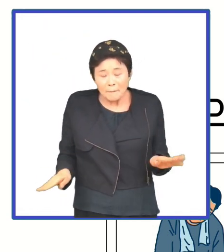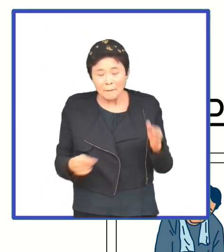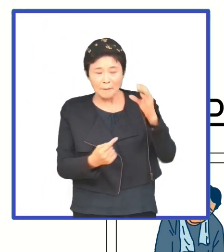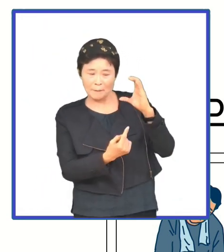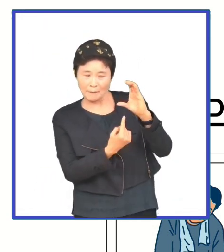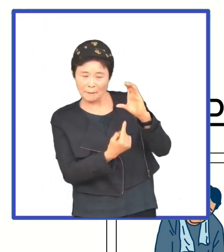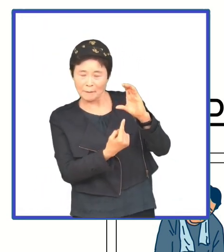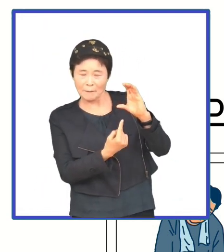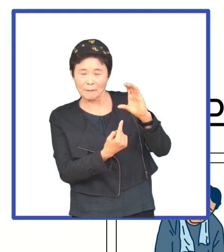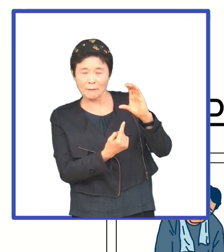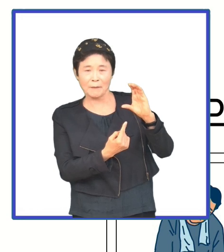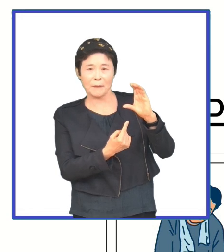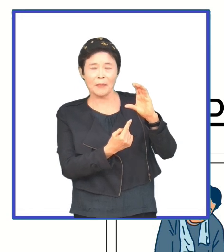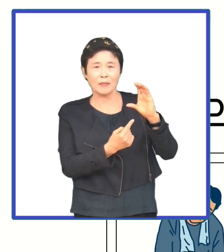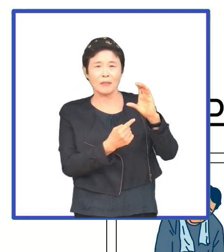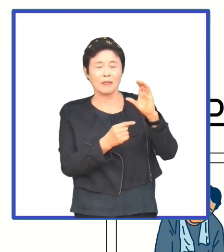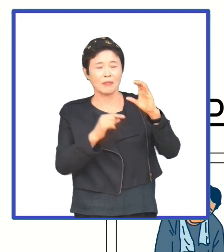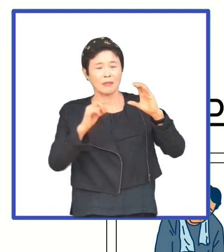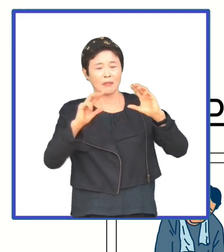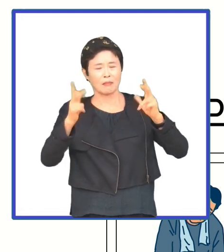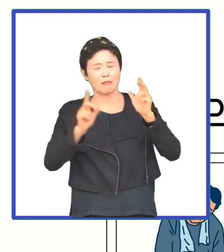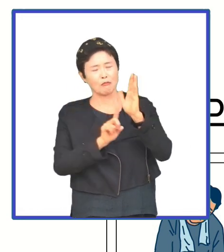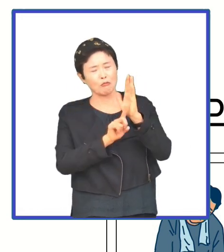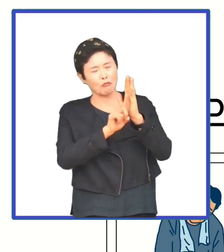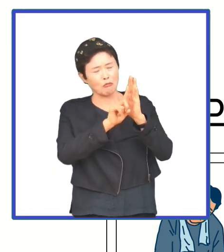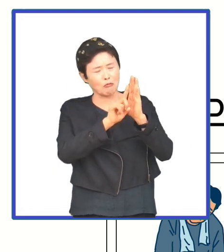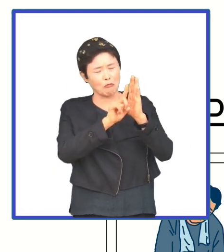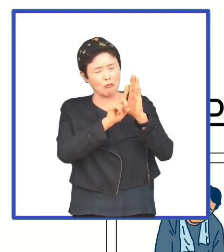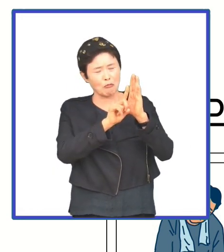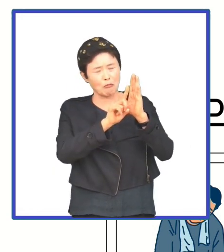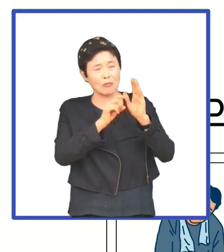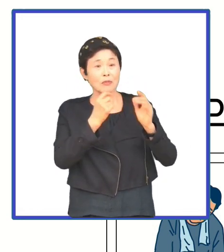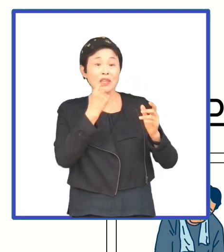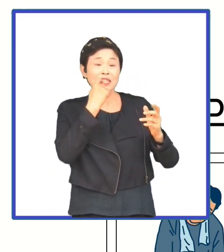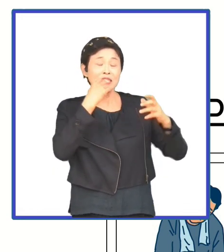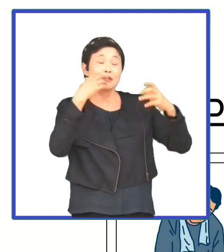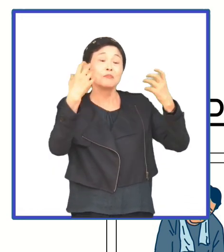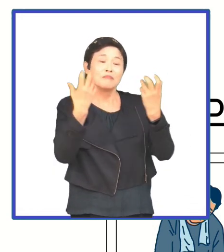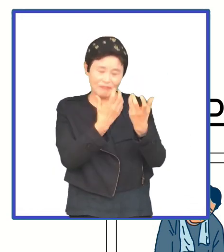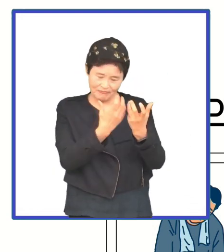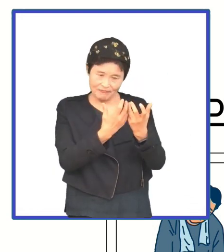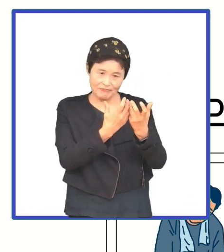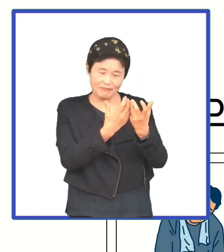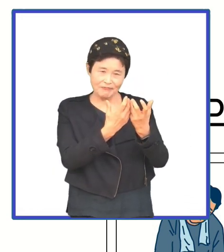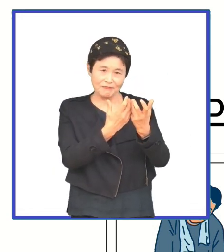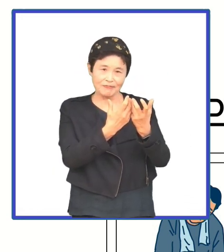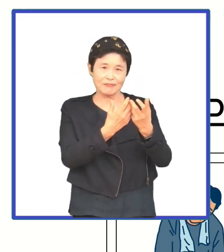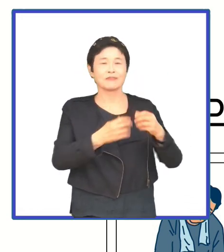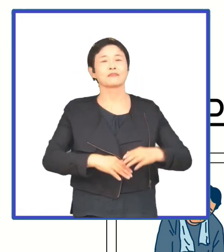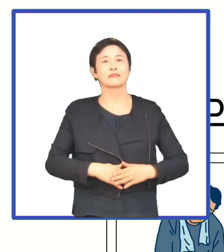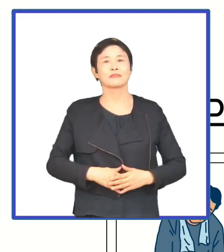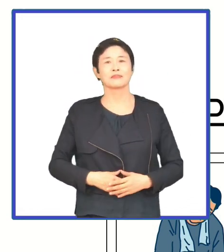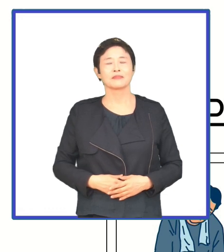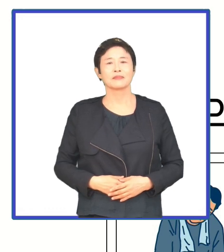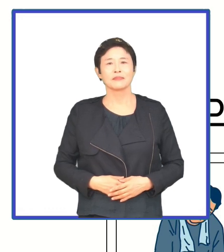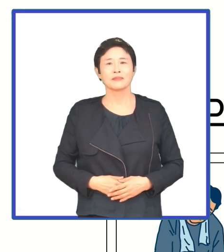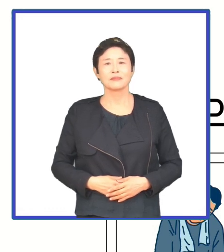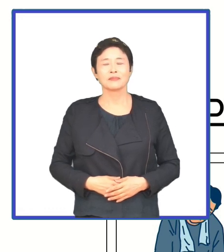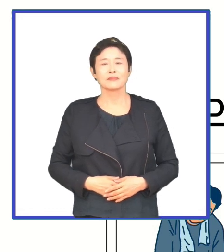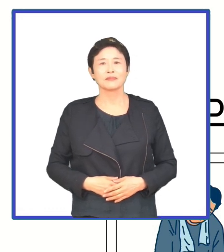많이 있다고 하고 지구온난화로 인해서 점점 녹고 있다고 해요. 이것은 바로 빙하라고